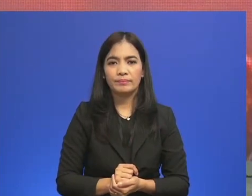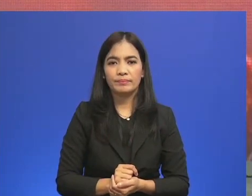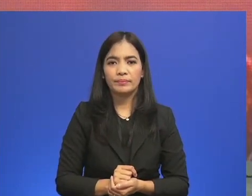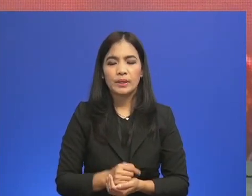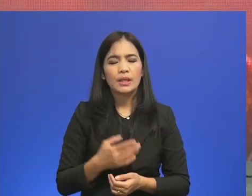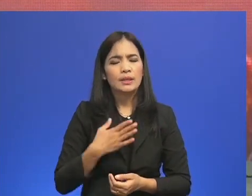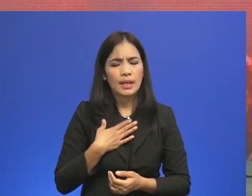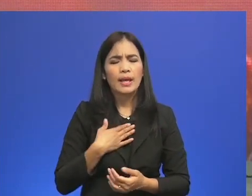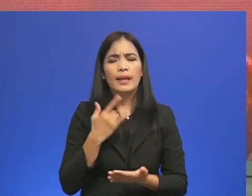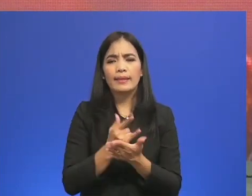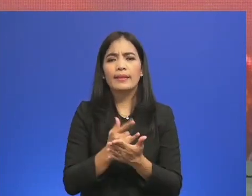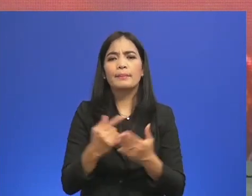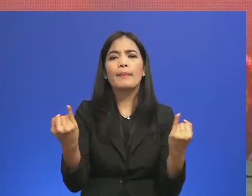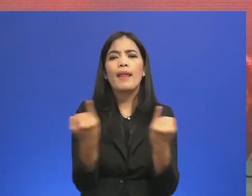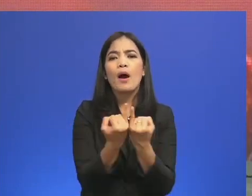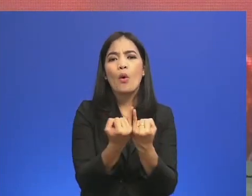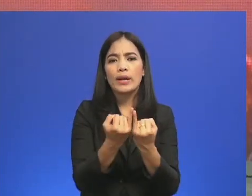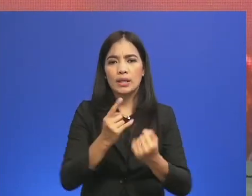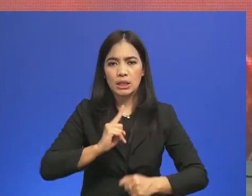Saya lawan diri saya.